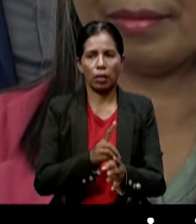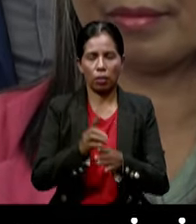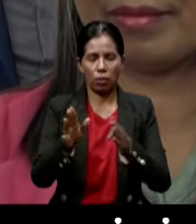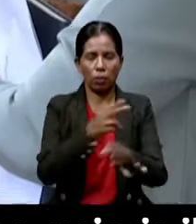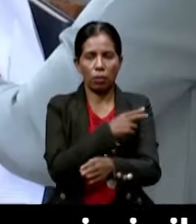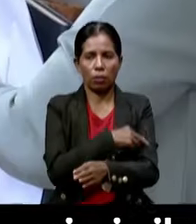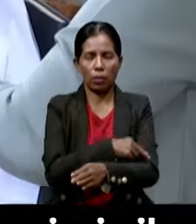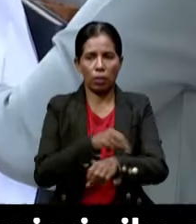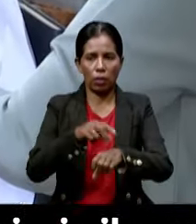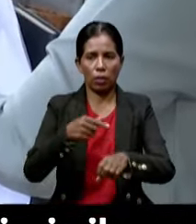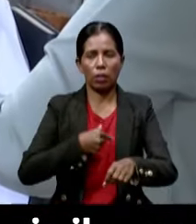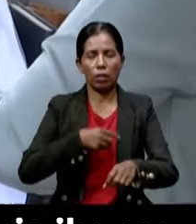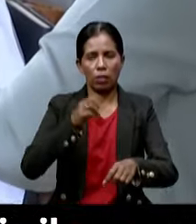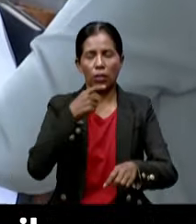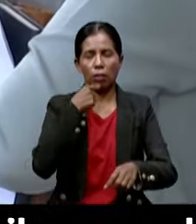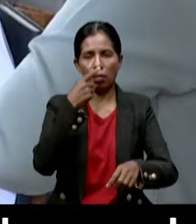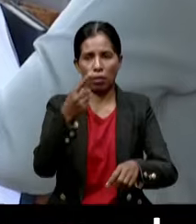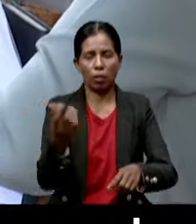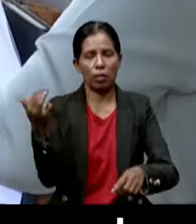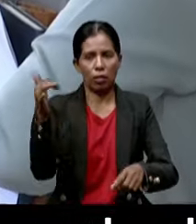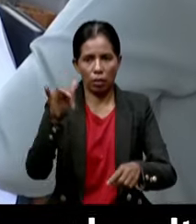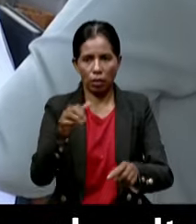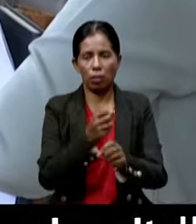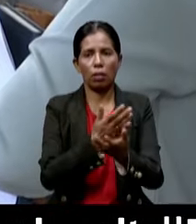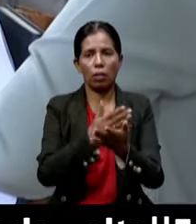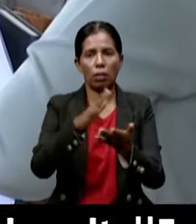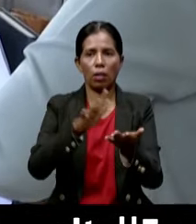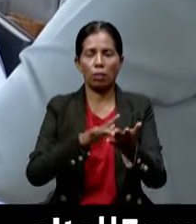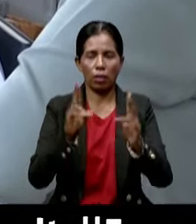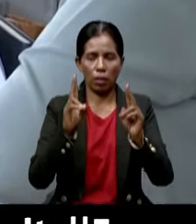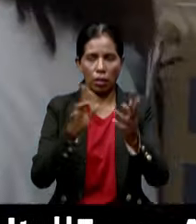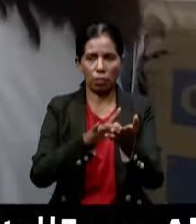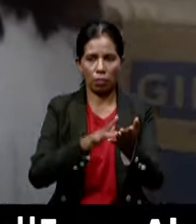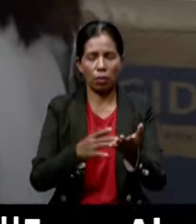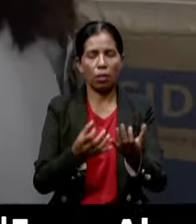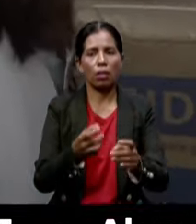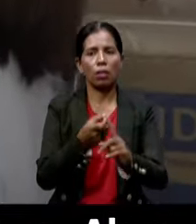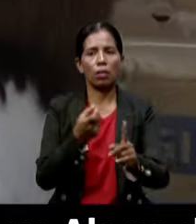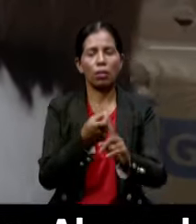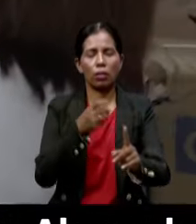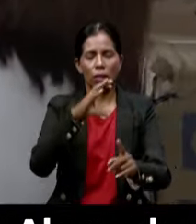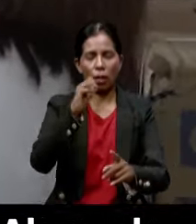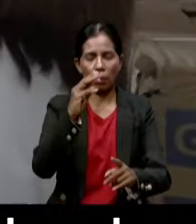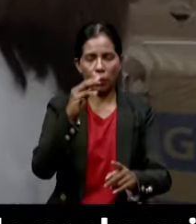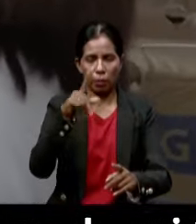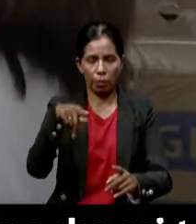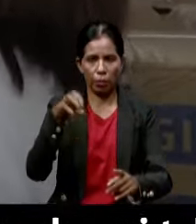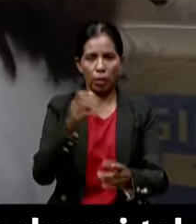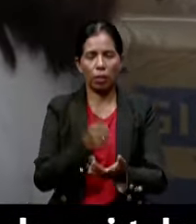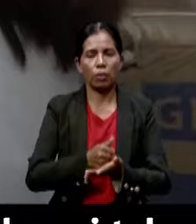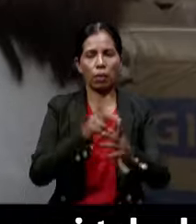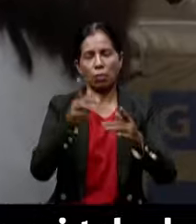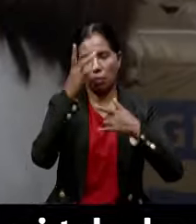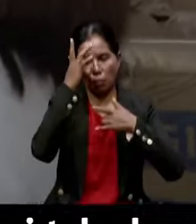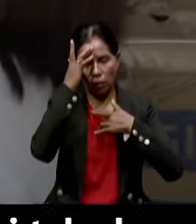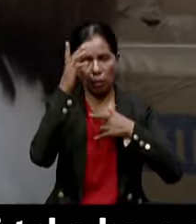Nacional Gir Valadares explica durante nesse siramos compra emergência ai moruk essencial sira nesse captopril onde atende ba paciente sira